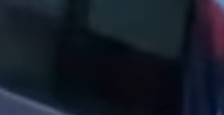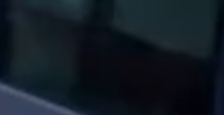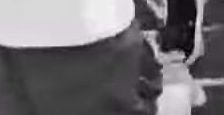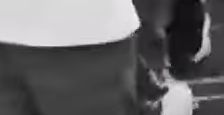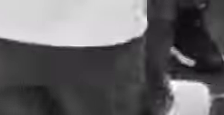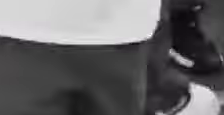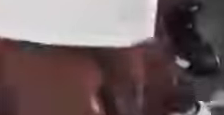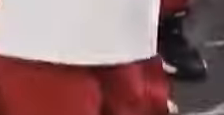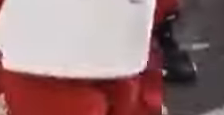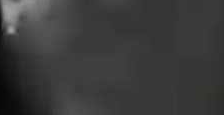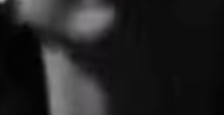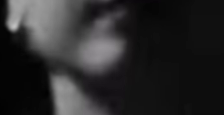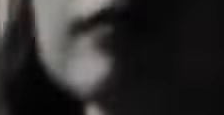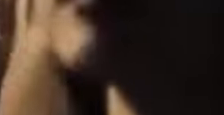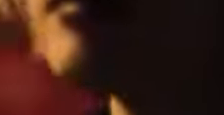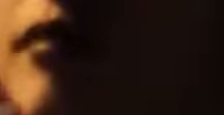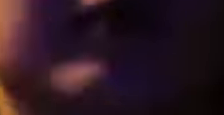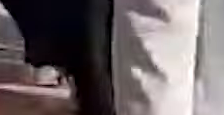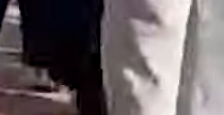Yüreğinde